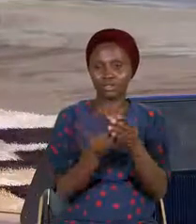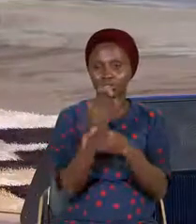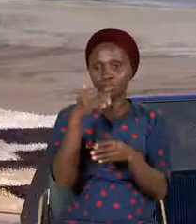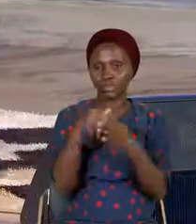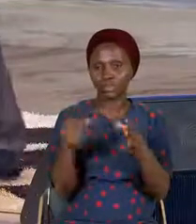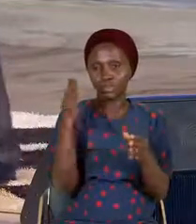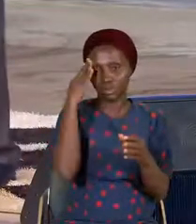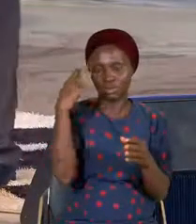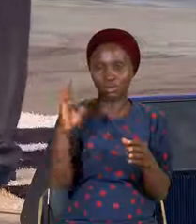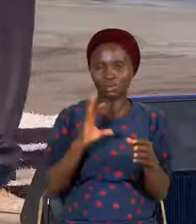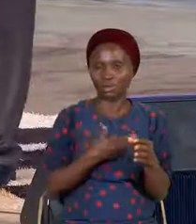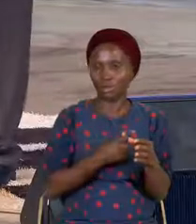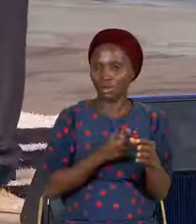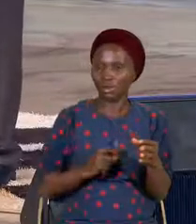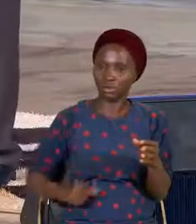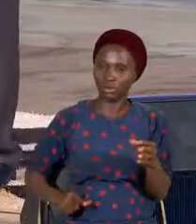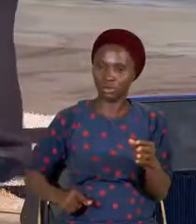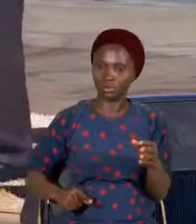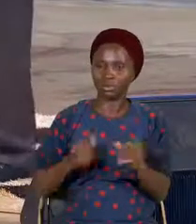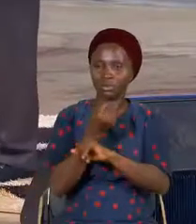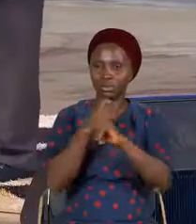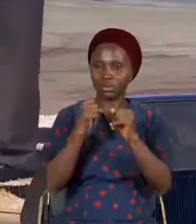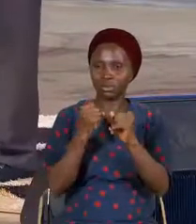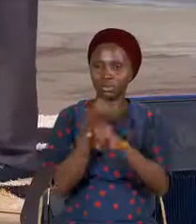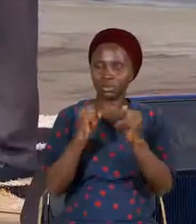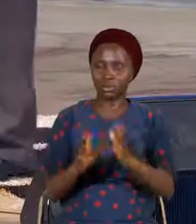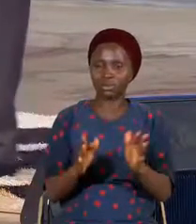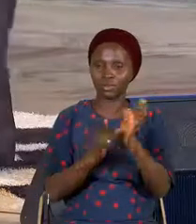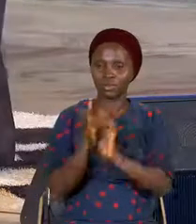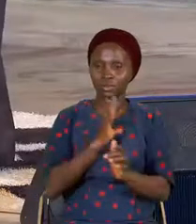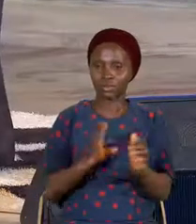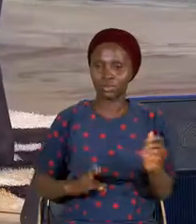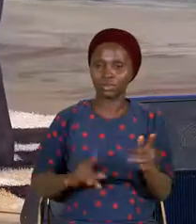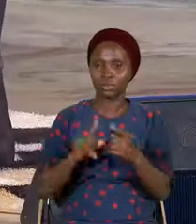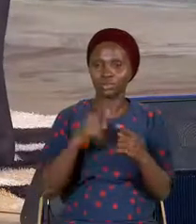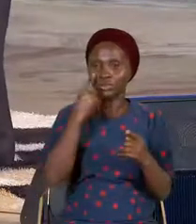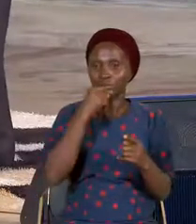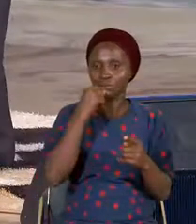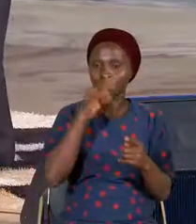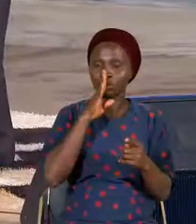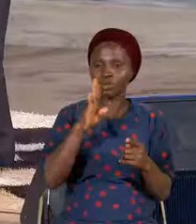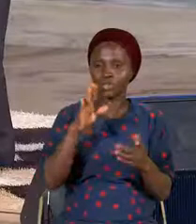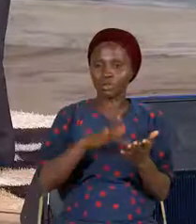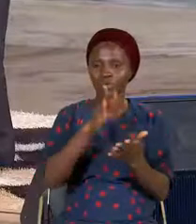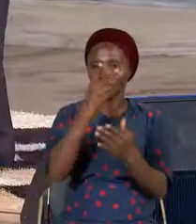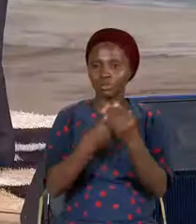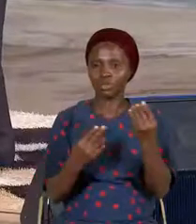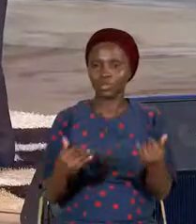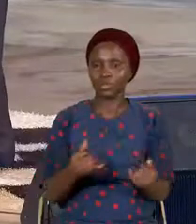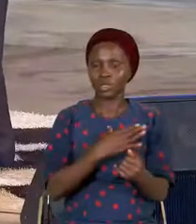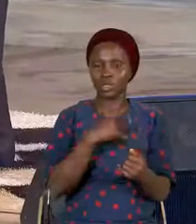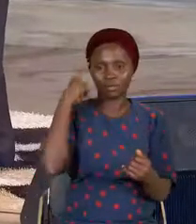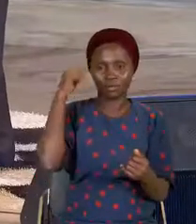la connaissance de notre Seigneur et Sauveur Jésus-Christ. À lui soit la gloire, maintenant et